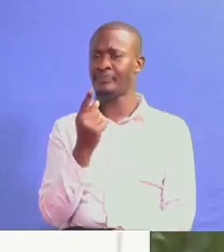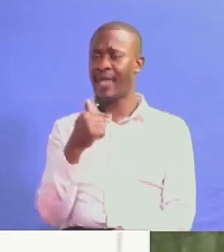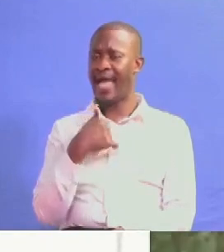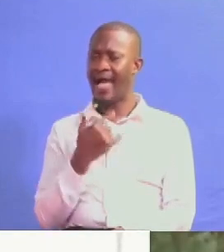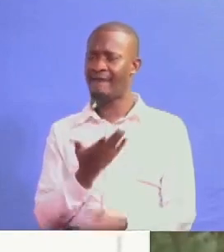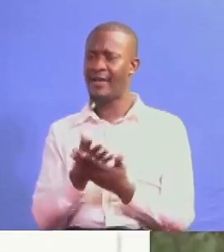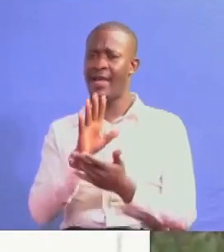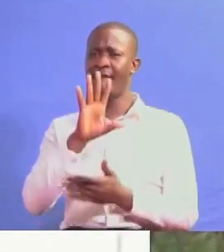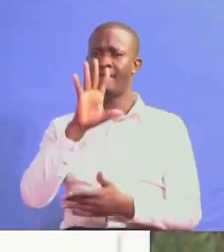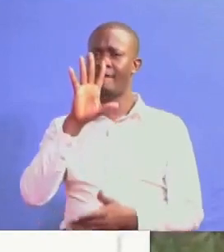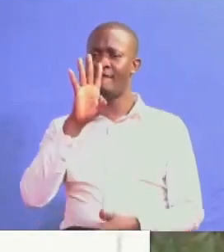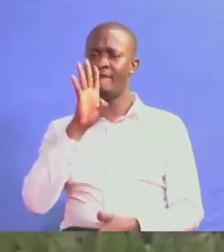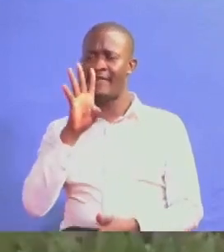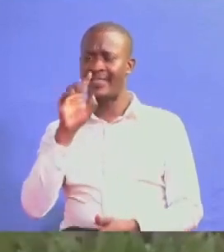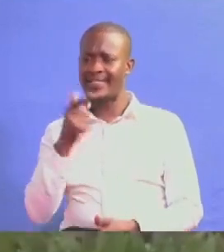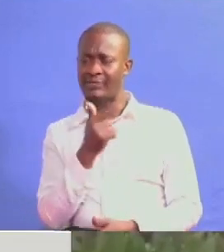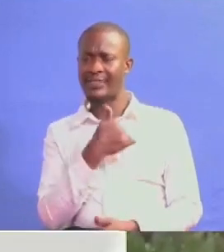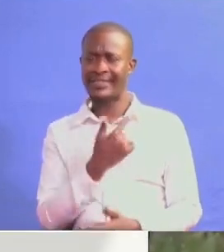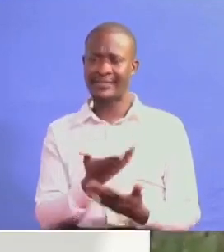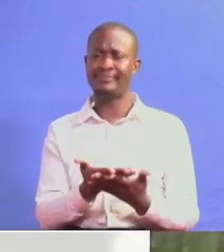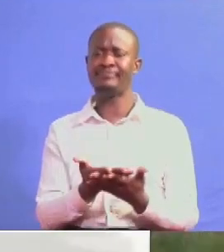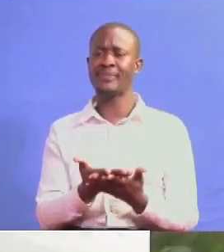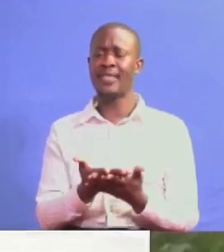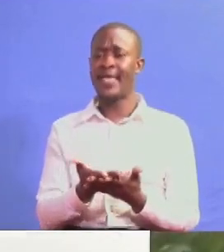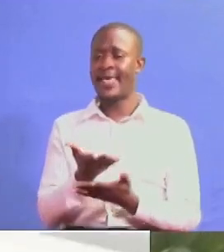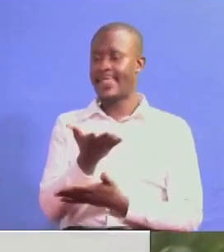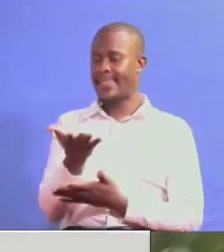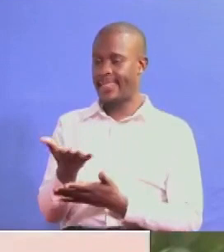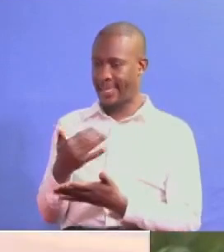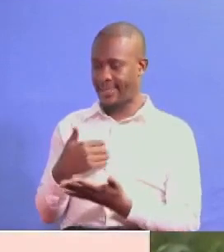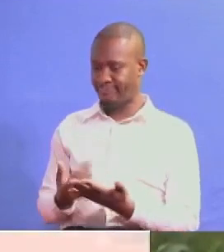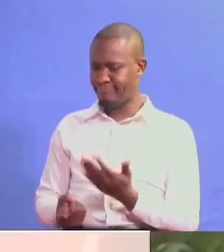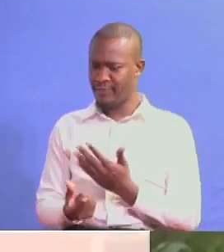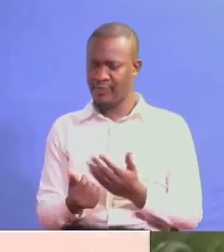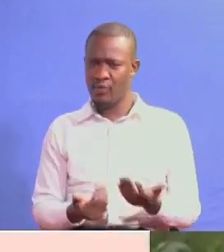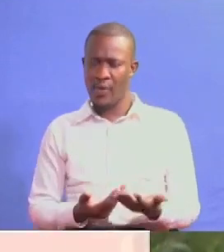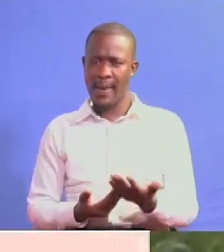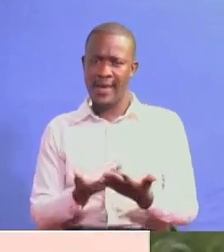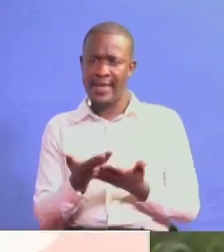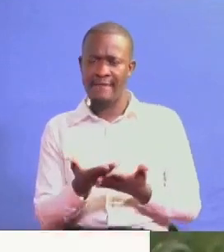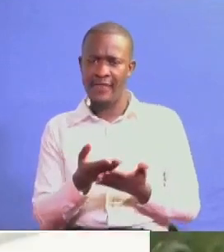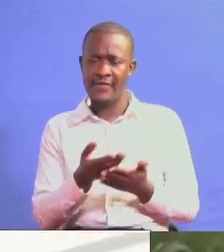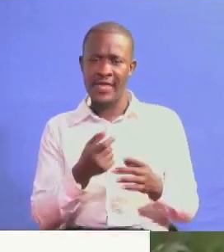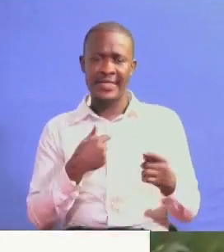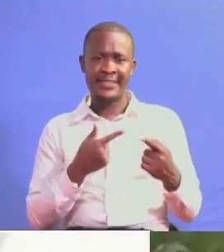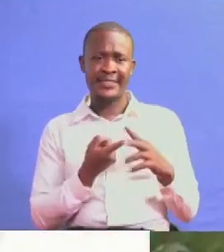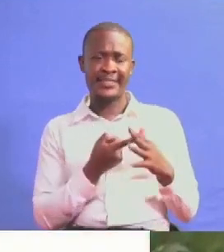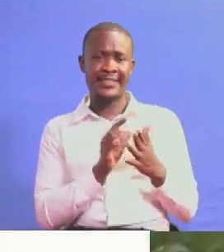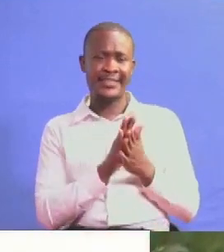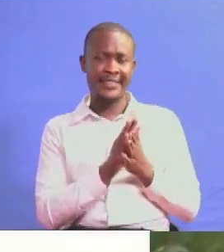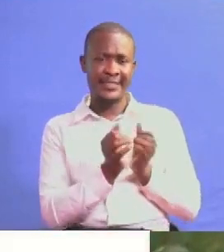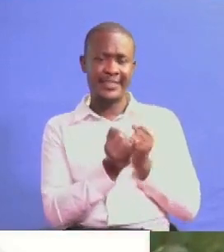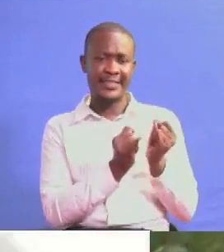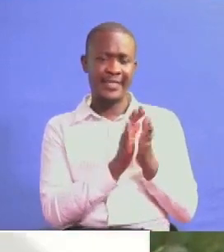miche 1500 ya mizungi. Kwa hivyo miche hii tutaanza kupeana kuanzia siku ya Ijumaa.